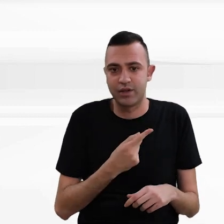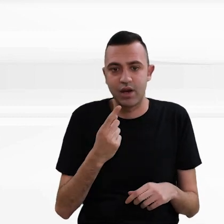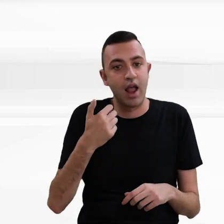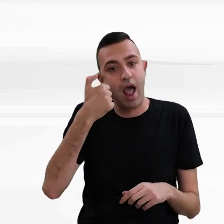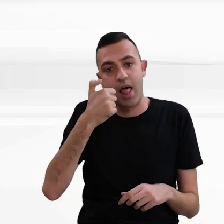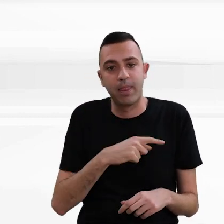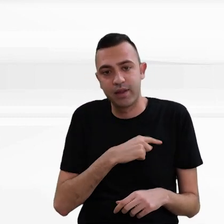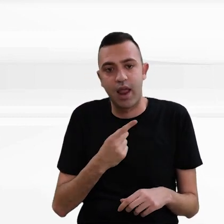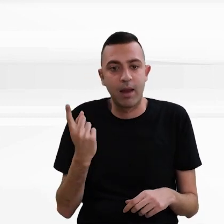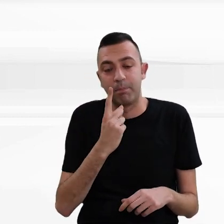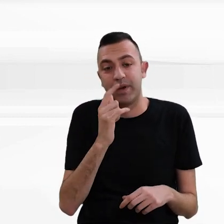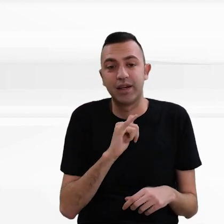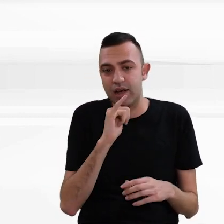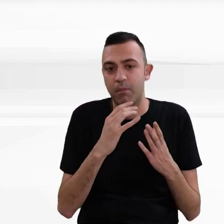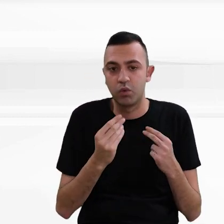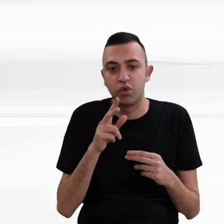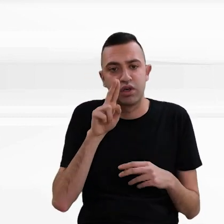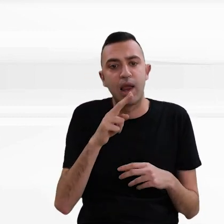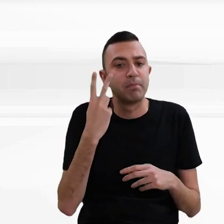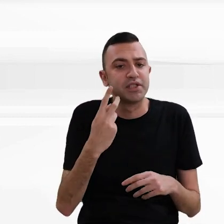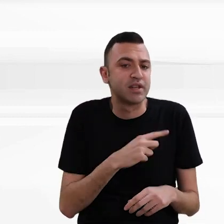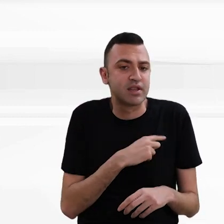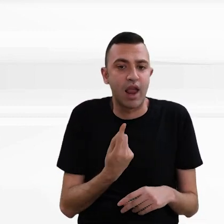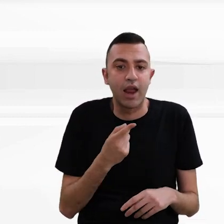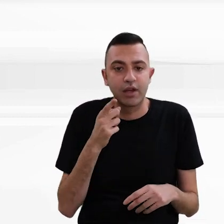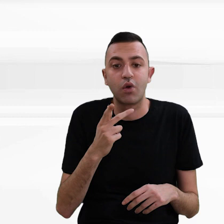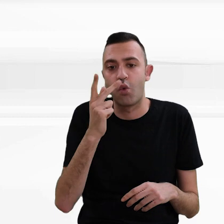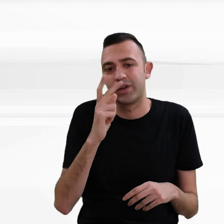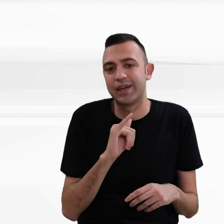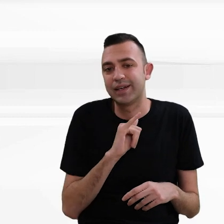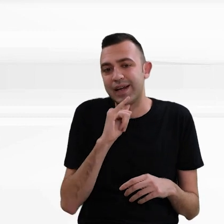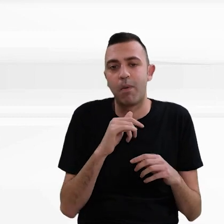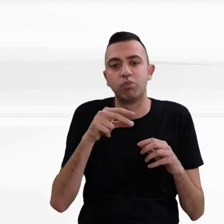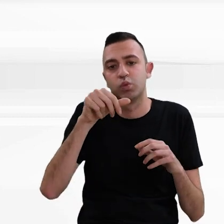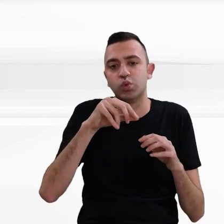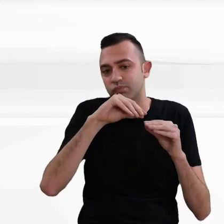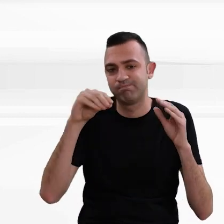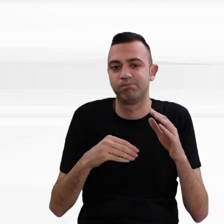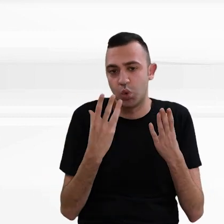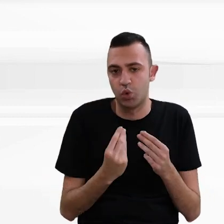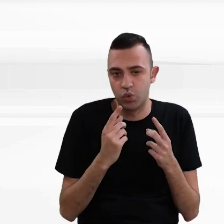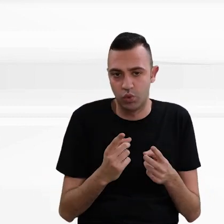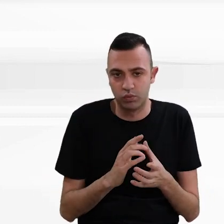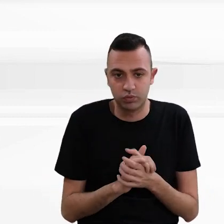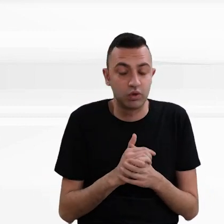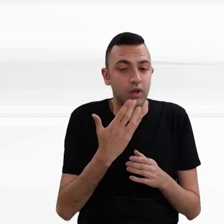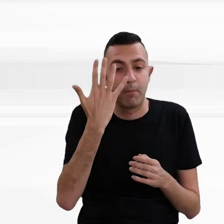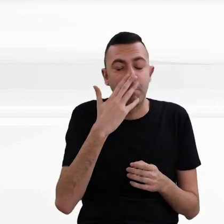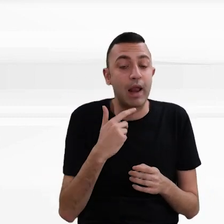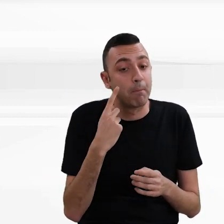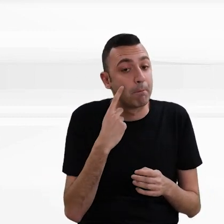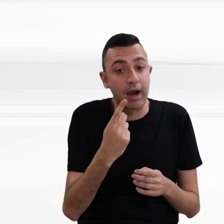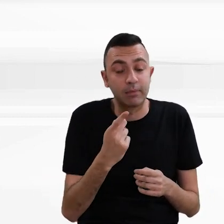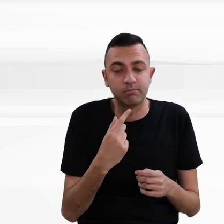altı derece bir gram tuz düşüyorsa 72 derece o zaman 12 gram tuz düşecektir o bu bedava